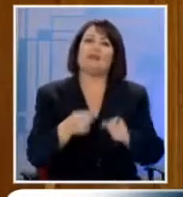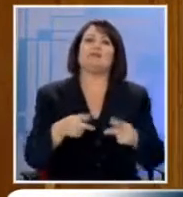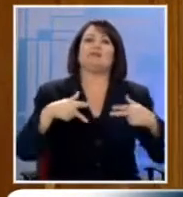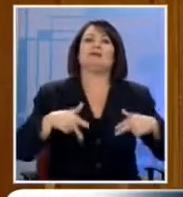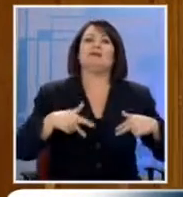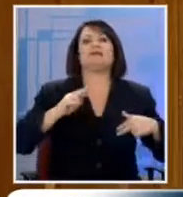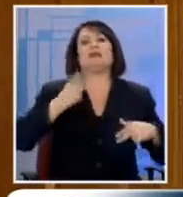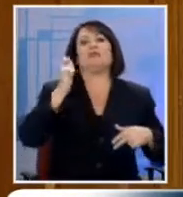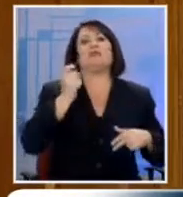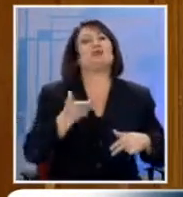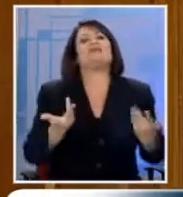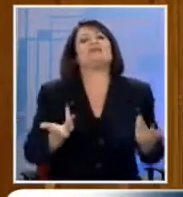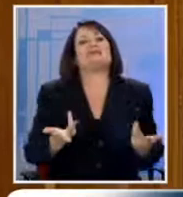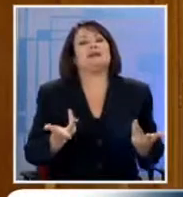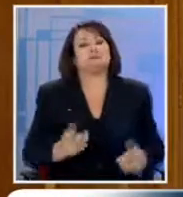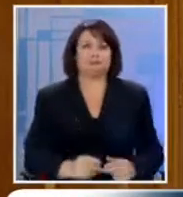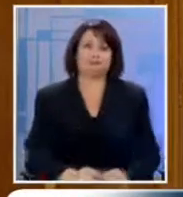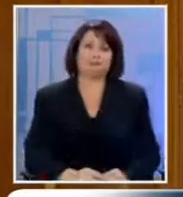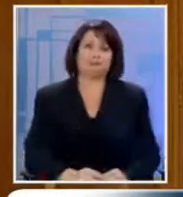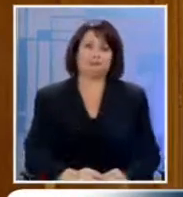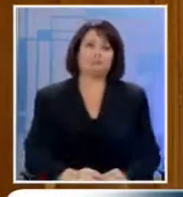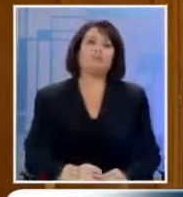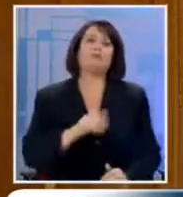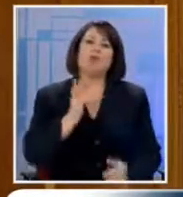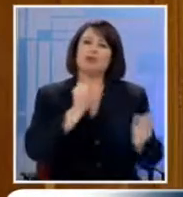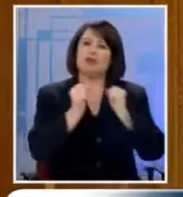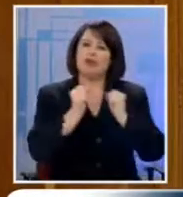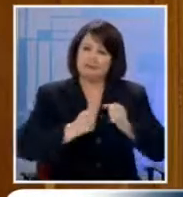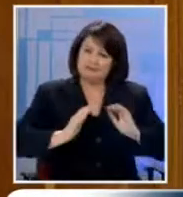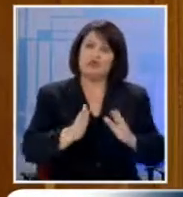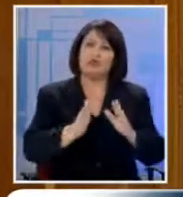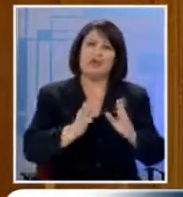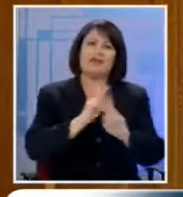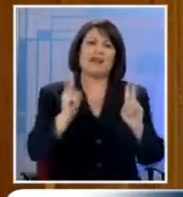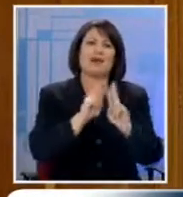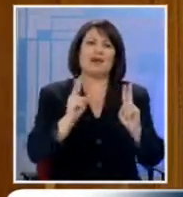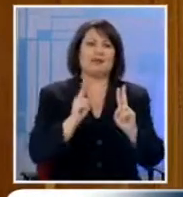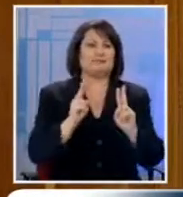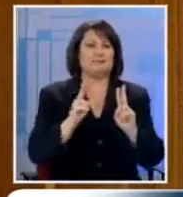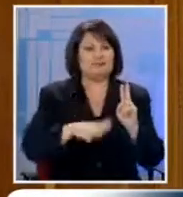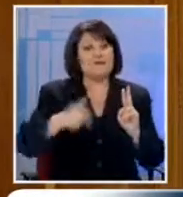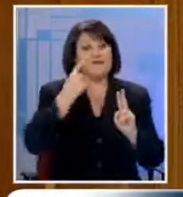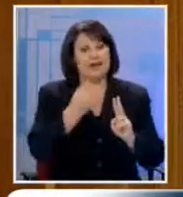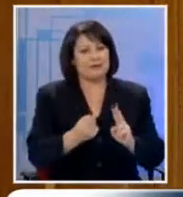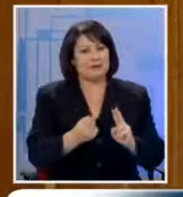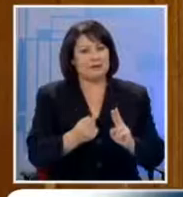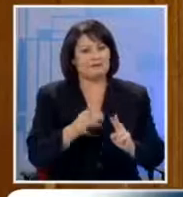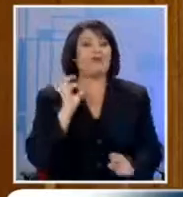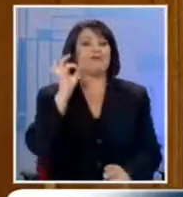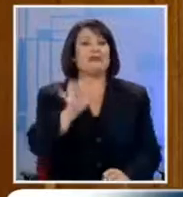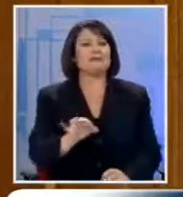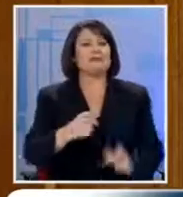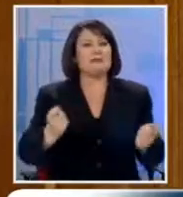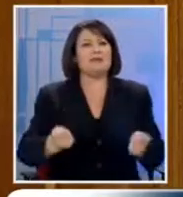κυβέρνησης και της αξιωματικής αντιπολίτευσης. Και όσο η κρίση προχωράει, τα πράγματα ξεκαθαρίζουν. Βρισκόμαστε εν μέσω